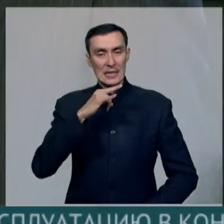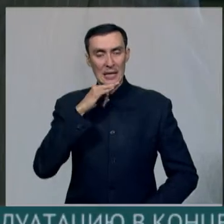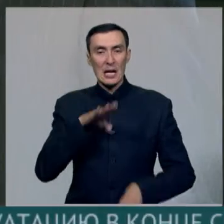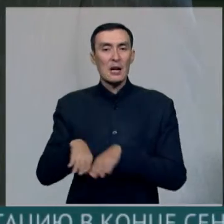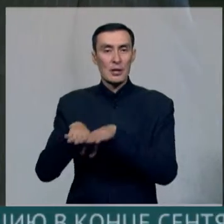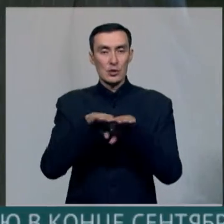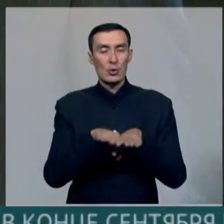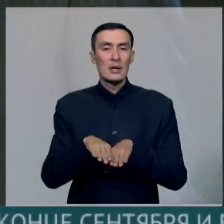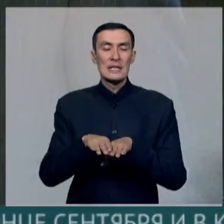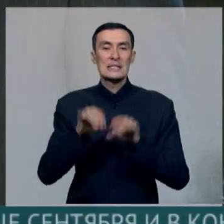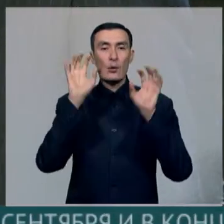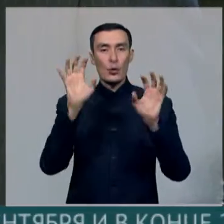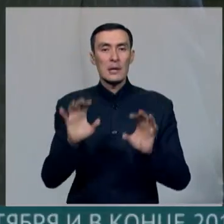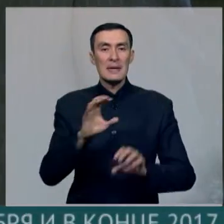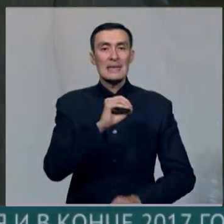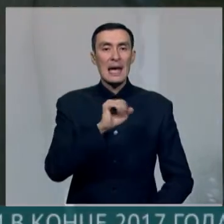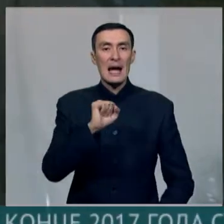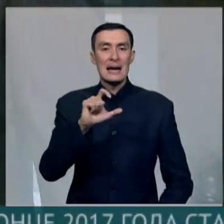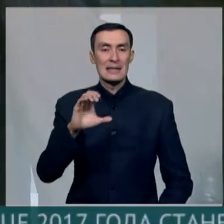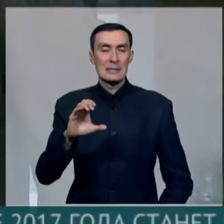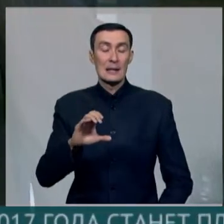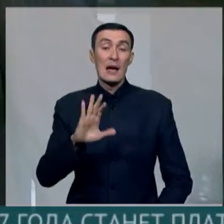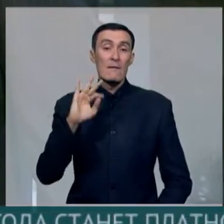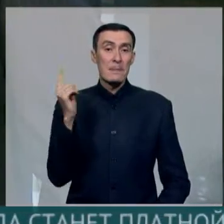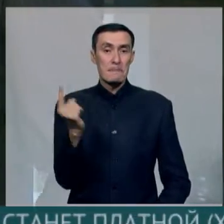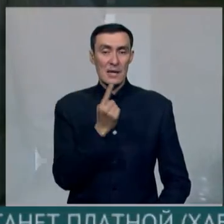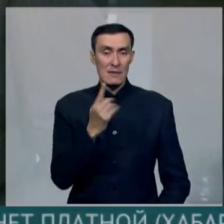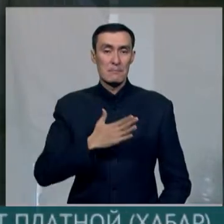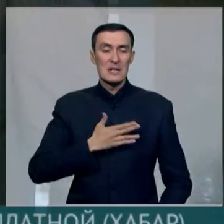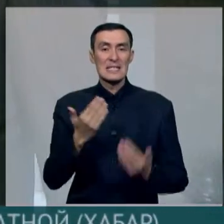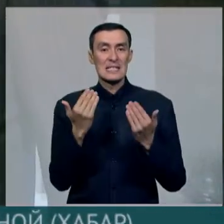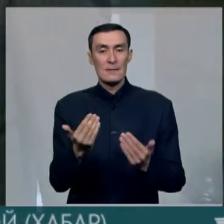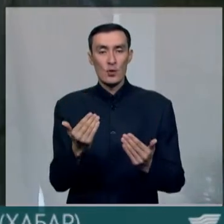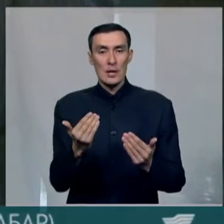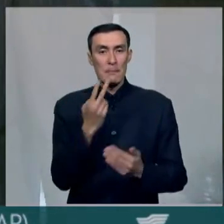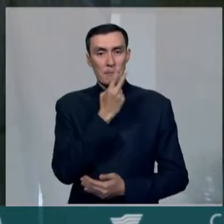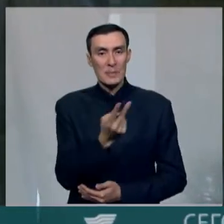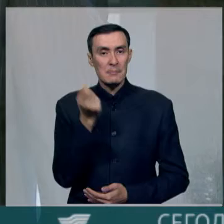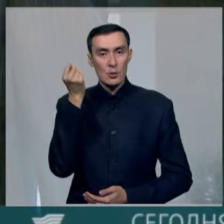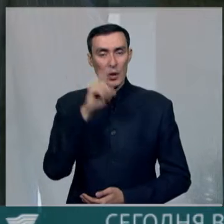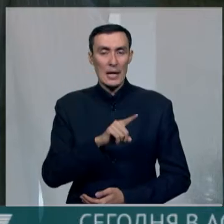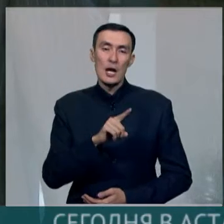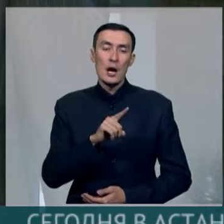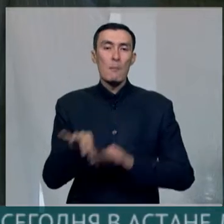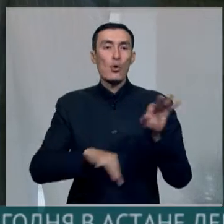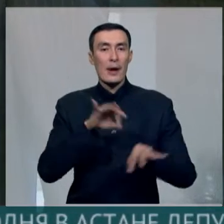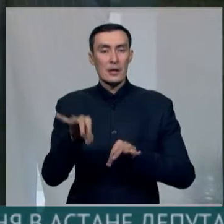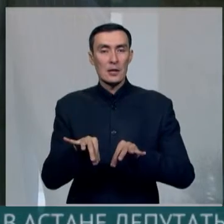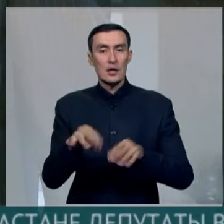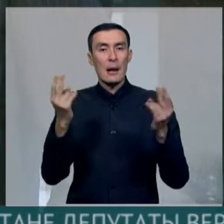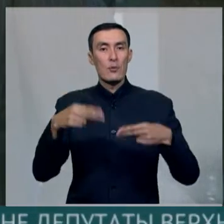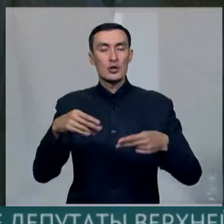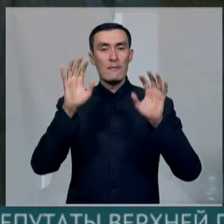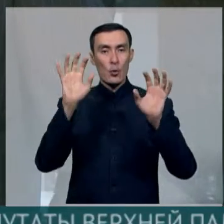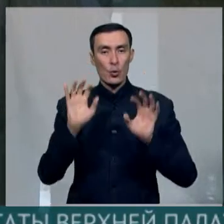гармонизирован с законами ЕАЭС? Ну, во-первых, сегодня мы ознакомились с самим проектом таможенного кодекса.